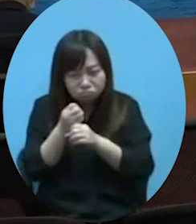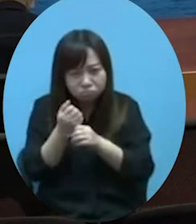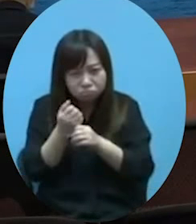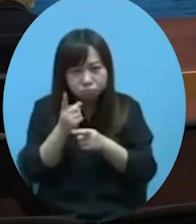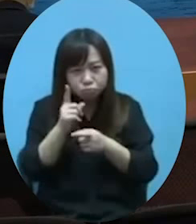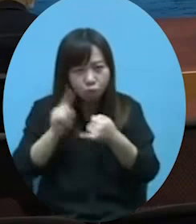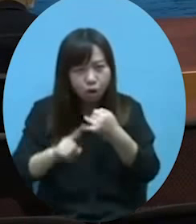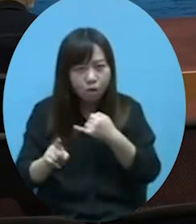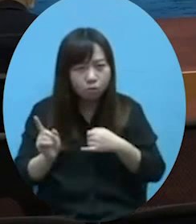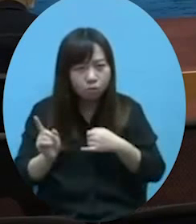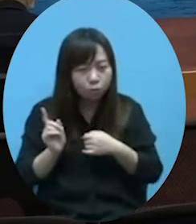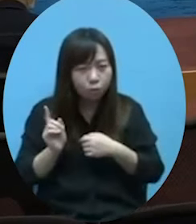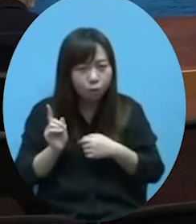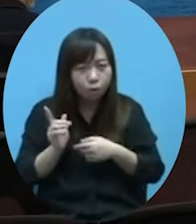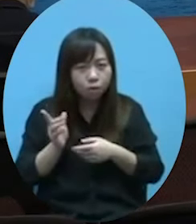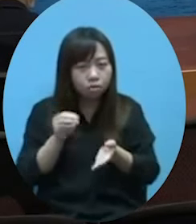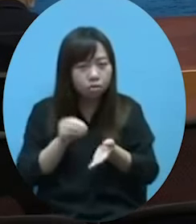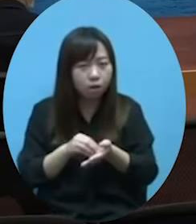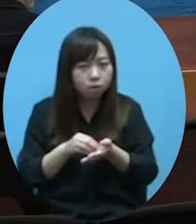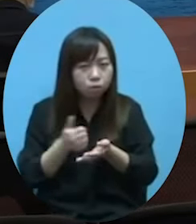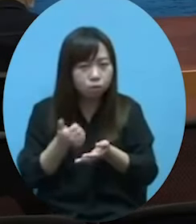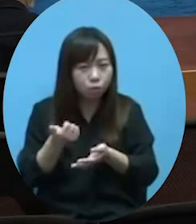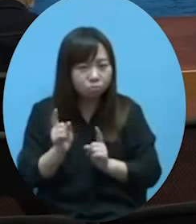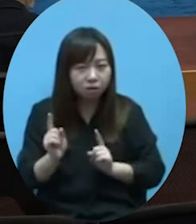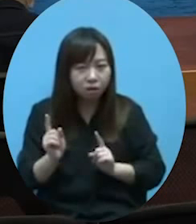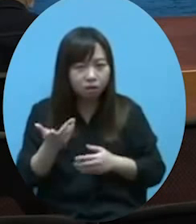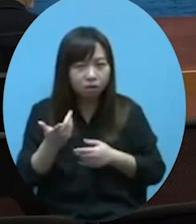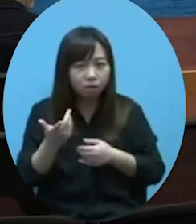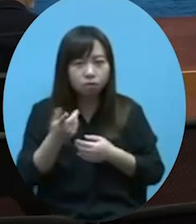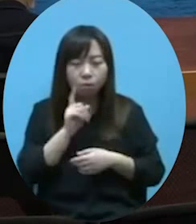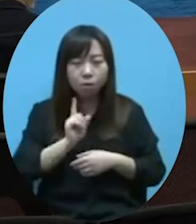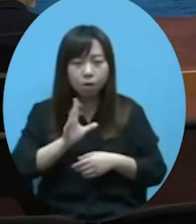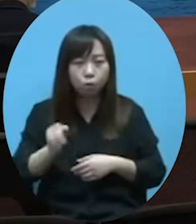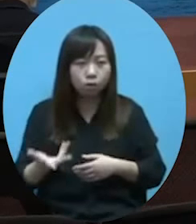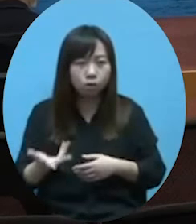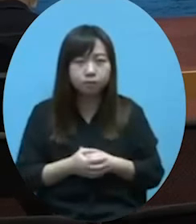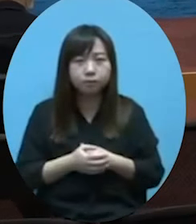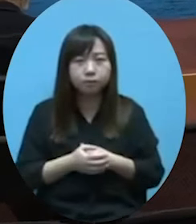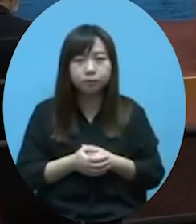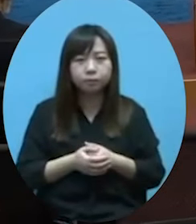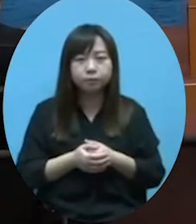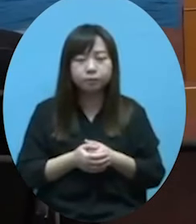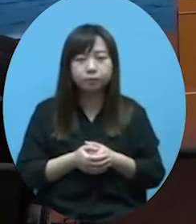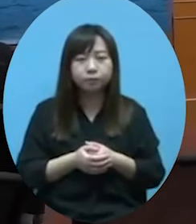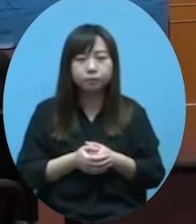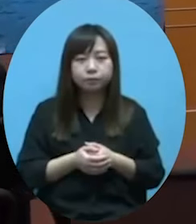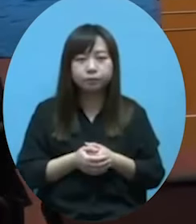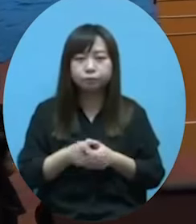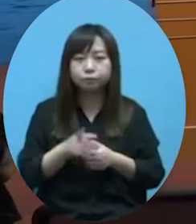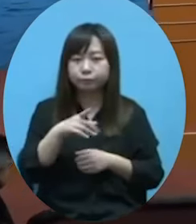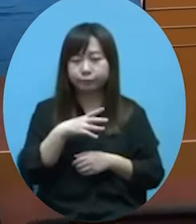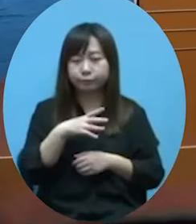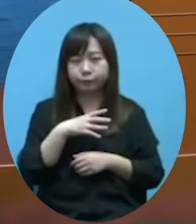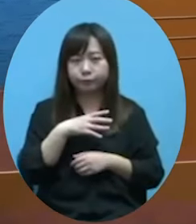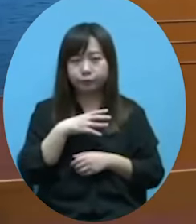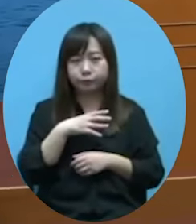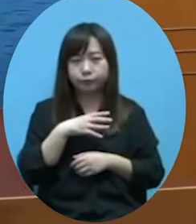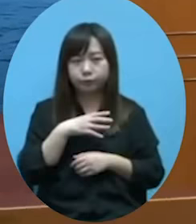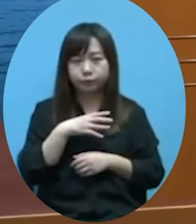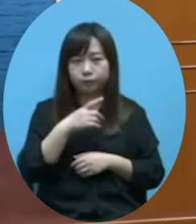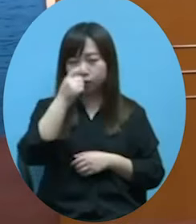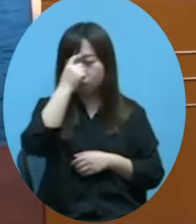的結果出來可以判斷到些什麼呢這樣麻煩我想那個個案本身呢他都是